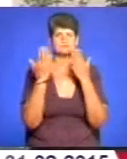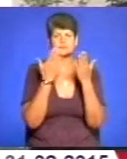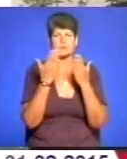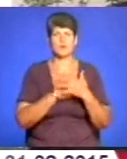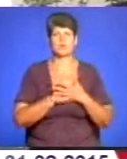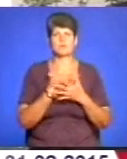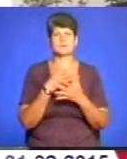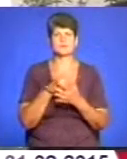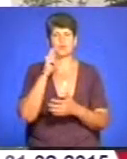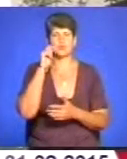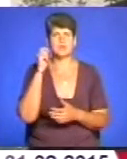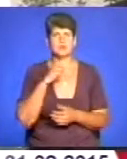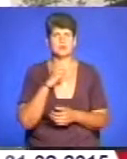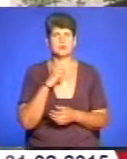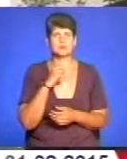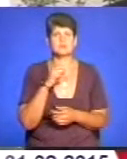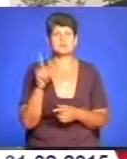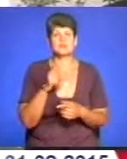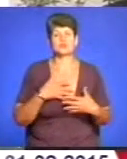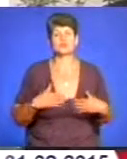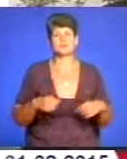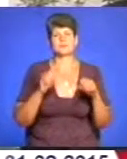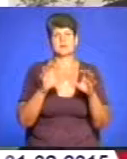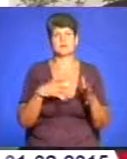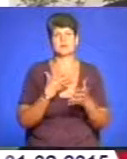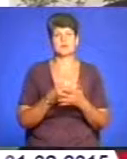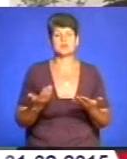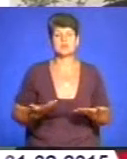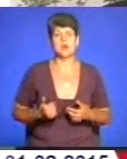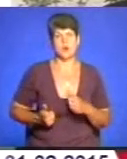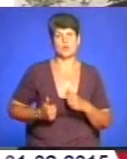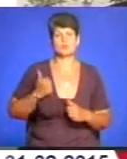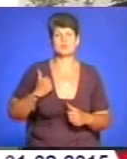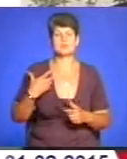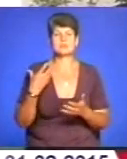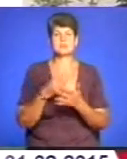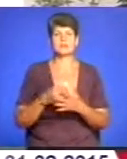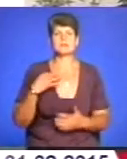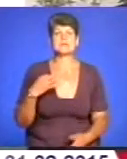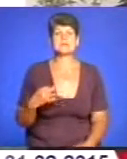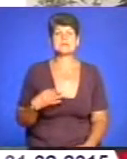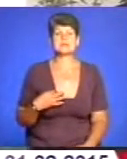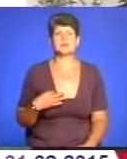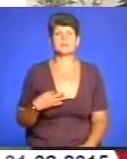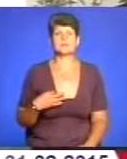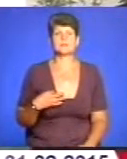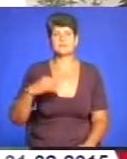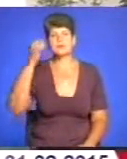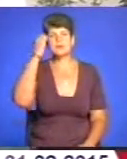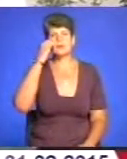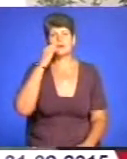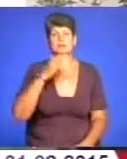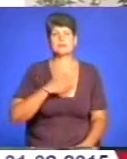свою Україну, за що і поклав своє життя. Я дуже горжуся своїм сином. Дякую